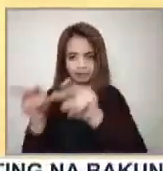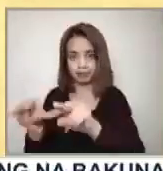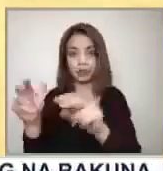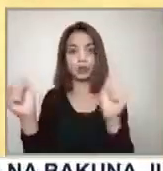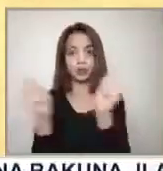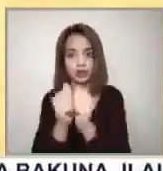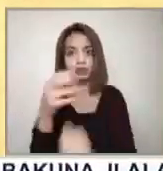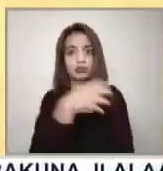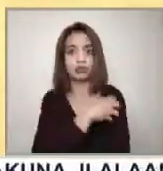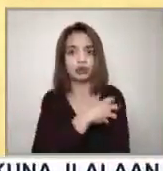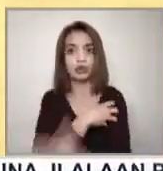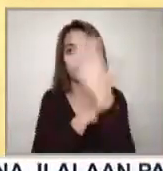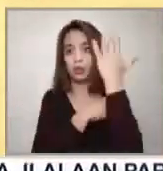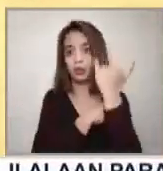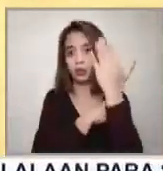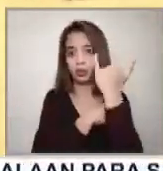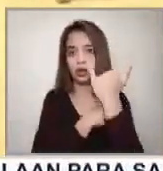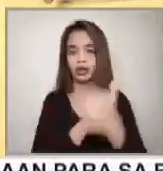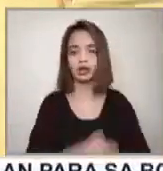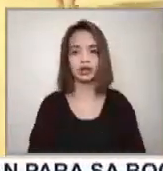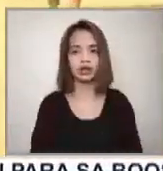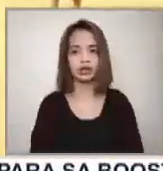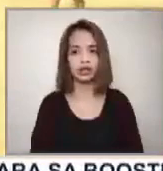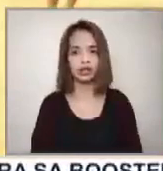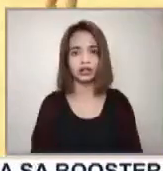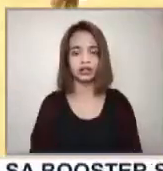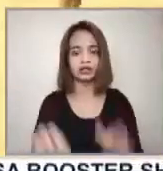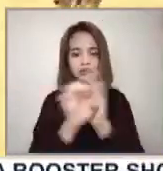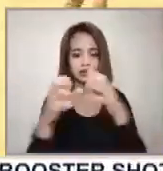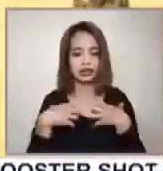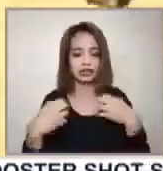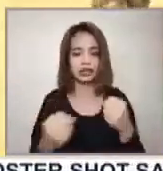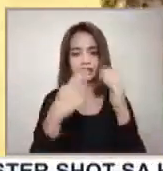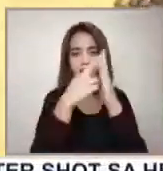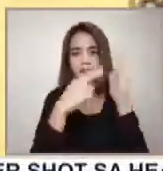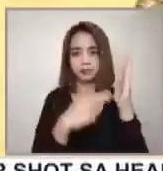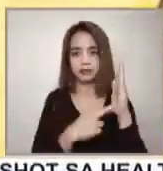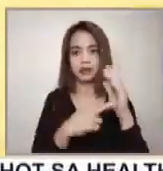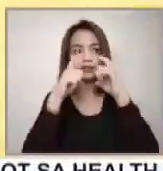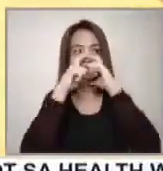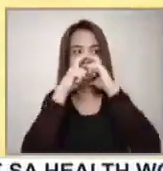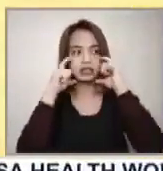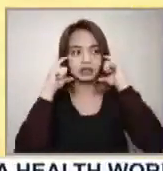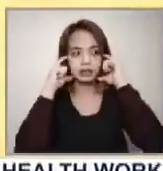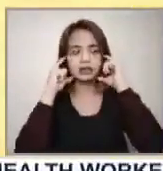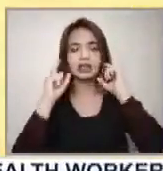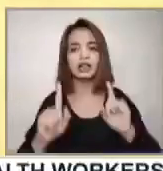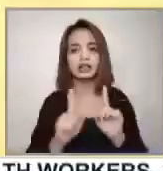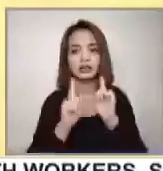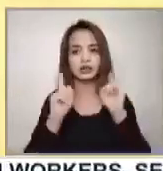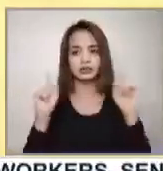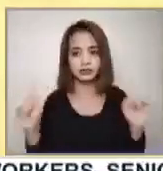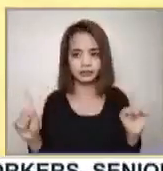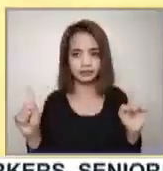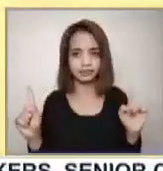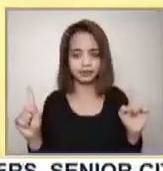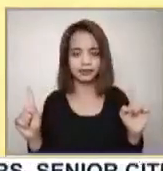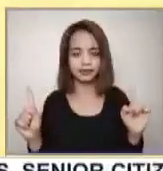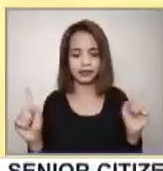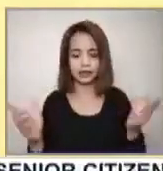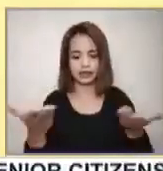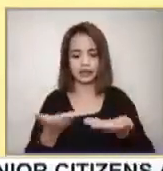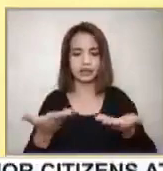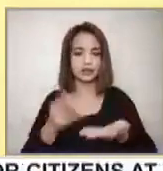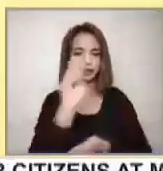rin ang minimum health standards gaya ng pagsusot ng face mask at social distancing. Mula dito sa Manila